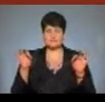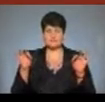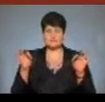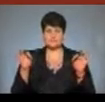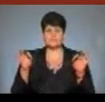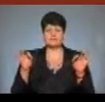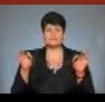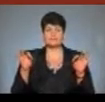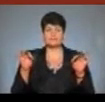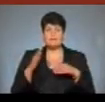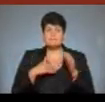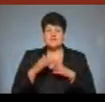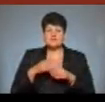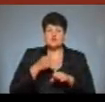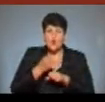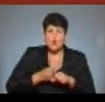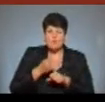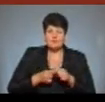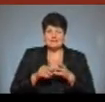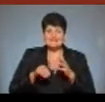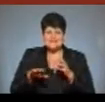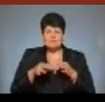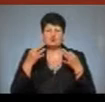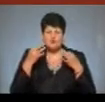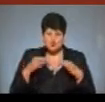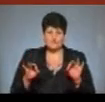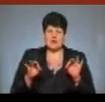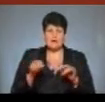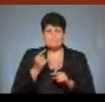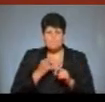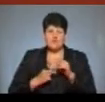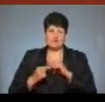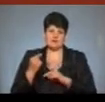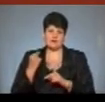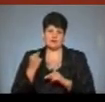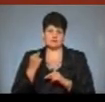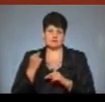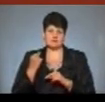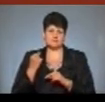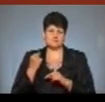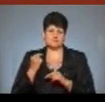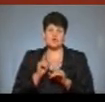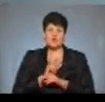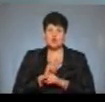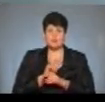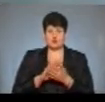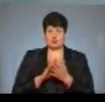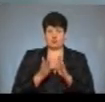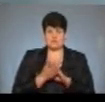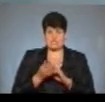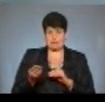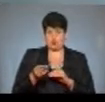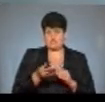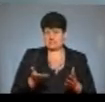кажуть, практично обробити землю дозволяє і повертається, будемо казати, в нормальному стані